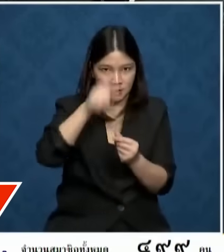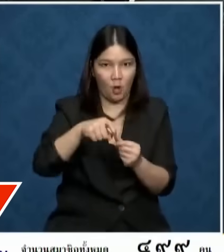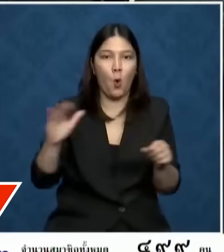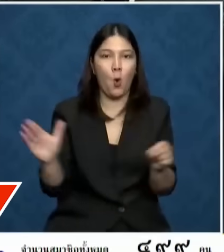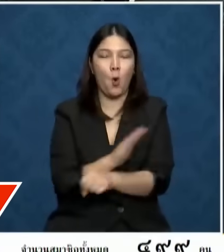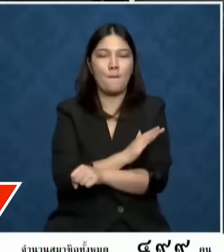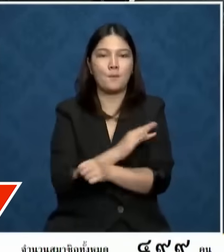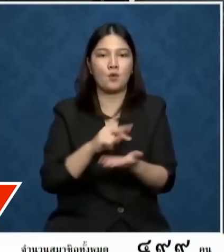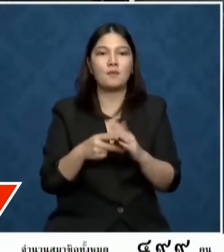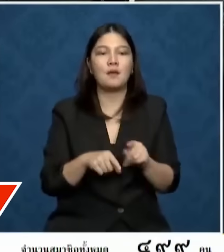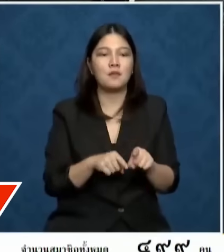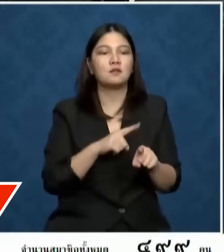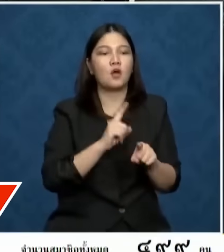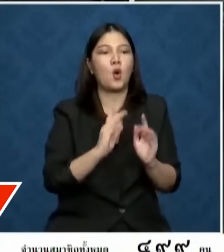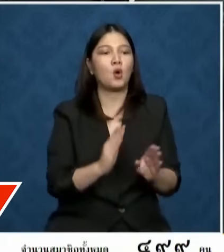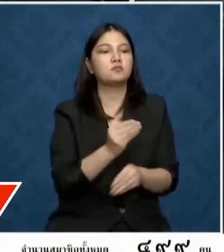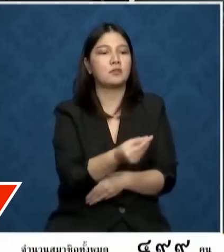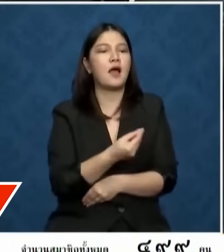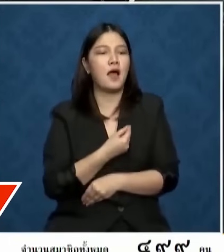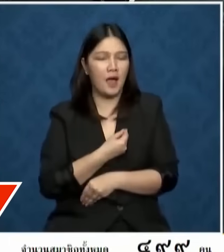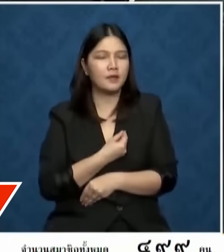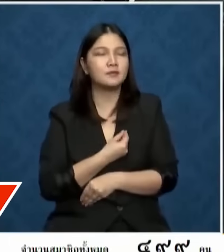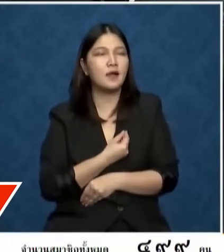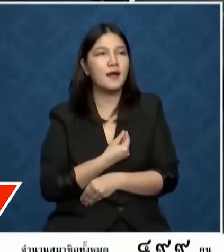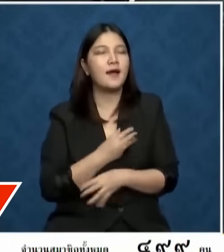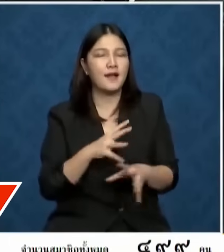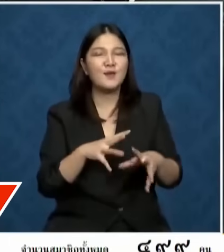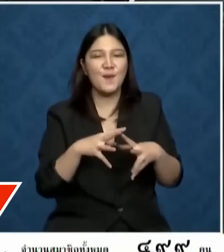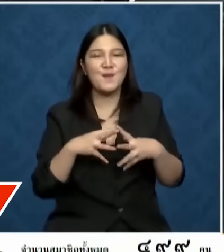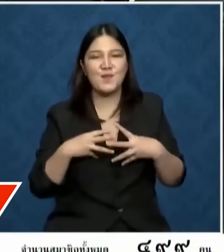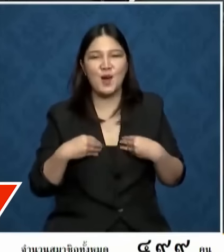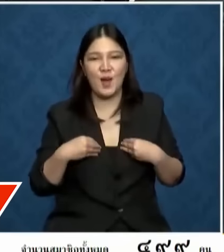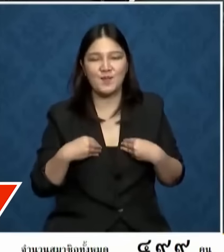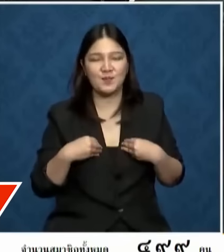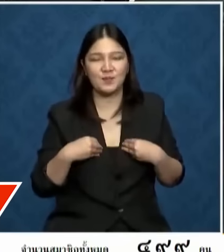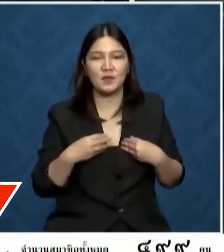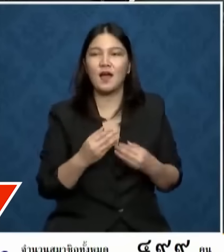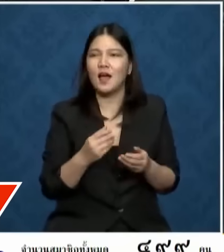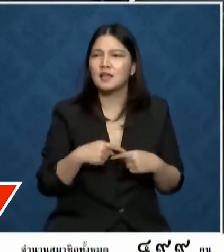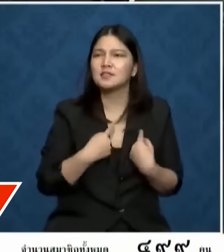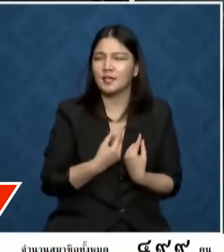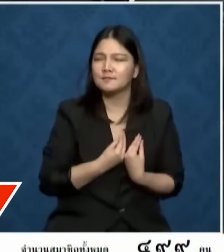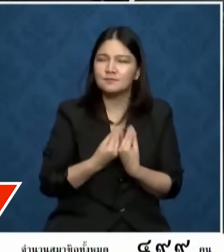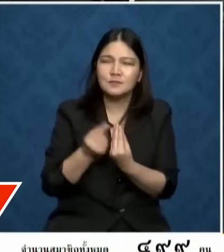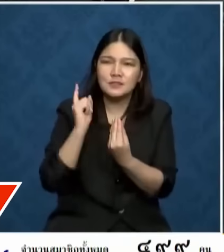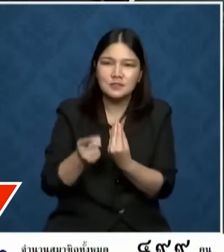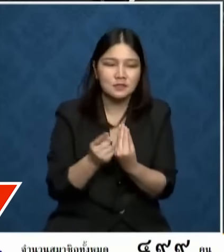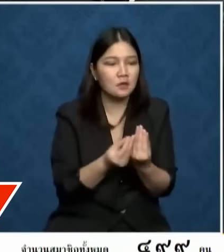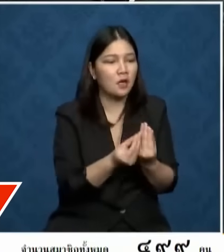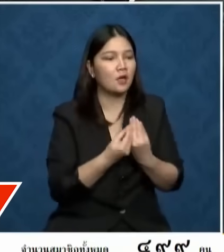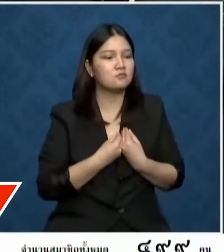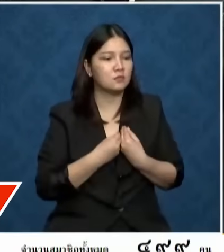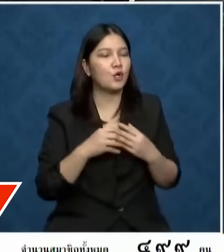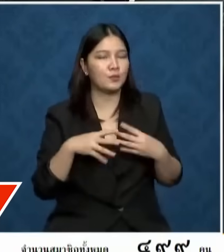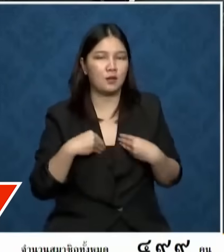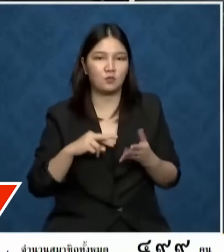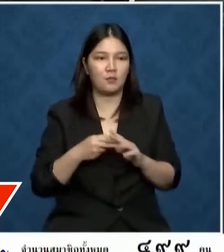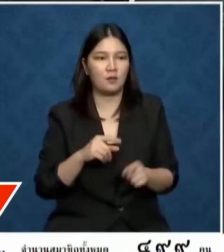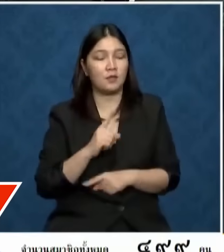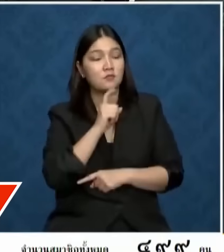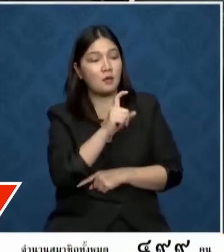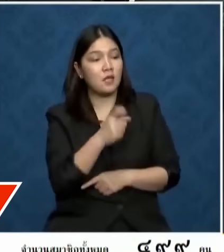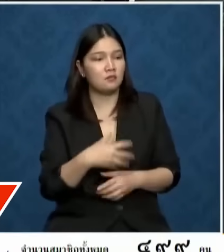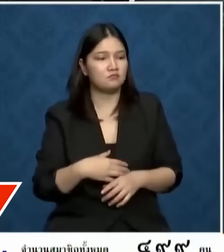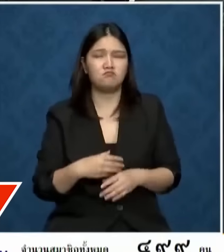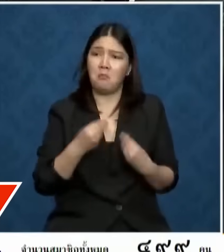ก็เต็มใจให้ผู้รับก็เต็มใจรับพอมีการไปตรวจสอบผู้ให้ก็บอกว่าไม่ได้ให้ผู้รับก็บอกว่าไม่ได้รับ